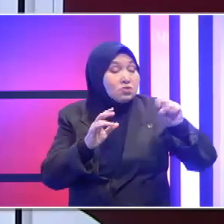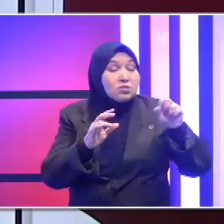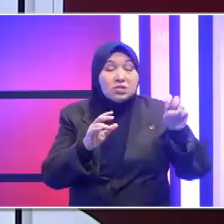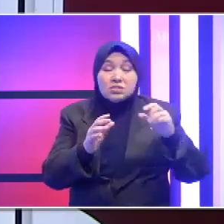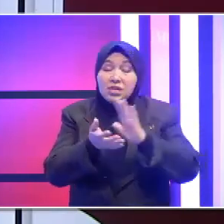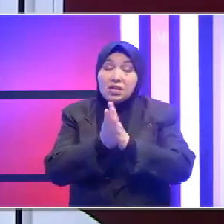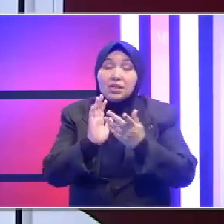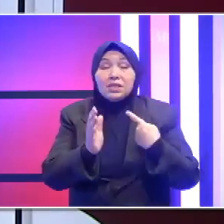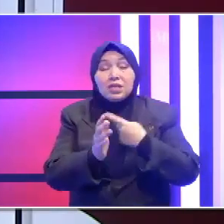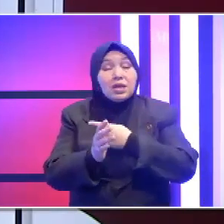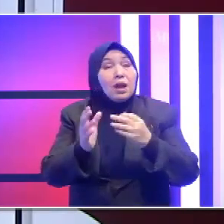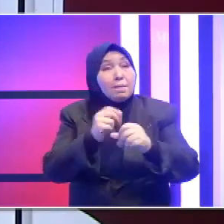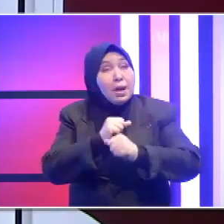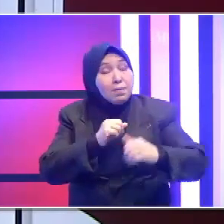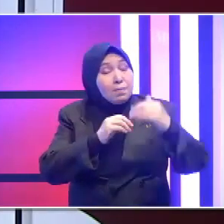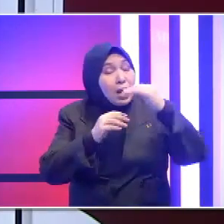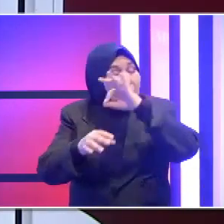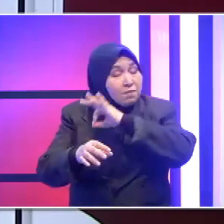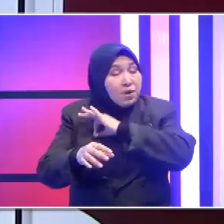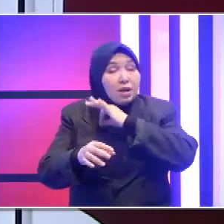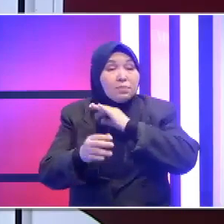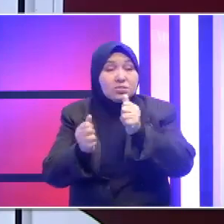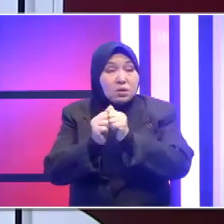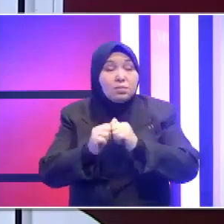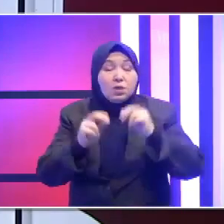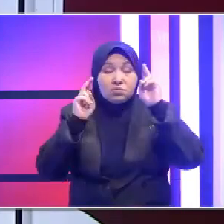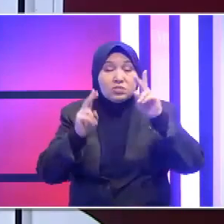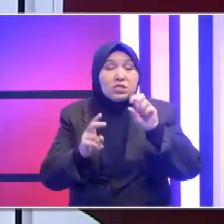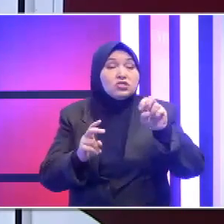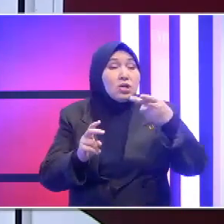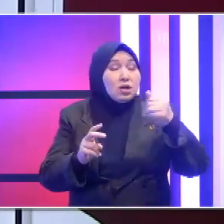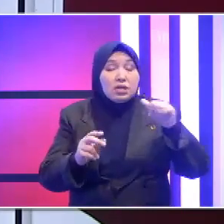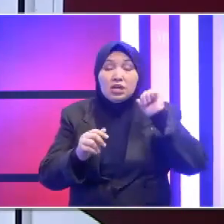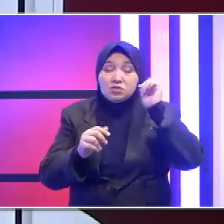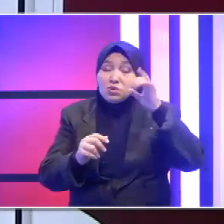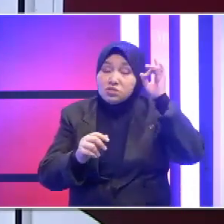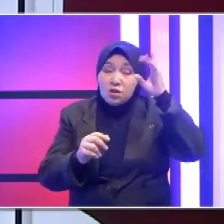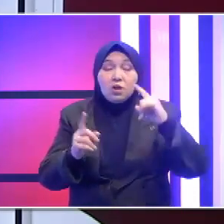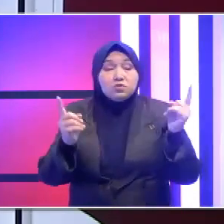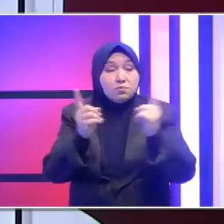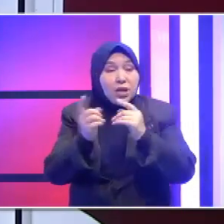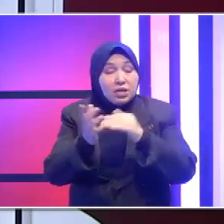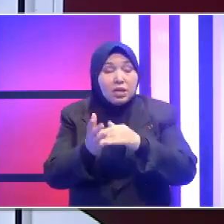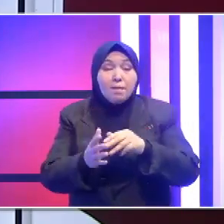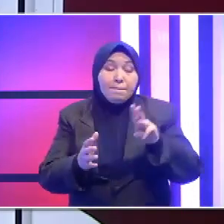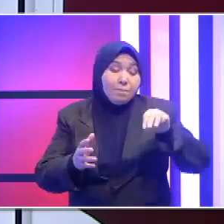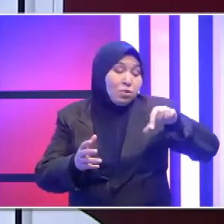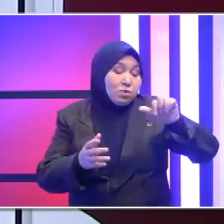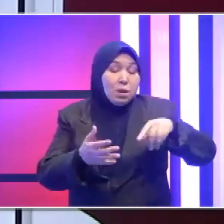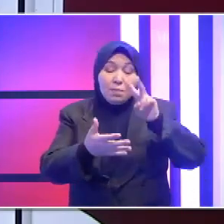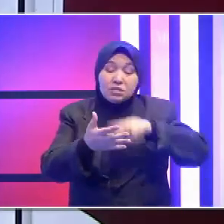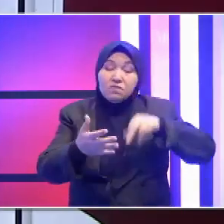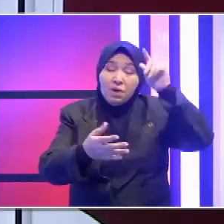kita dapat manfaat yang sebenarnya bersama usah cari Insya Allah besok kita ketemu lagi ya